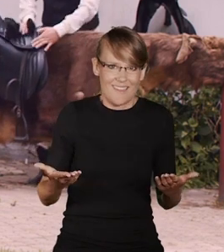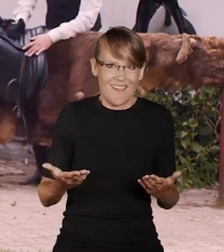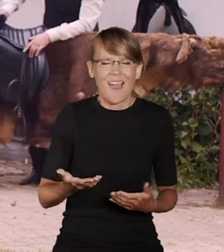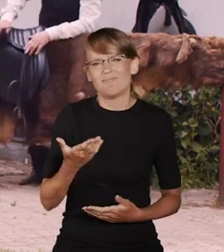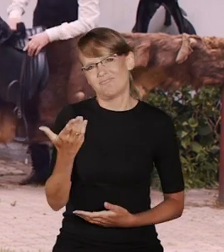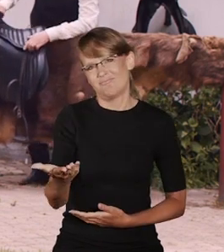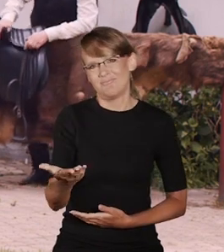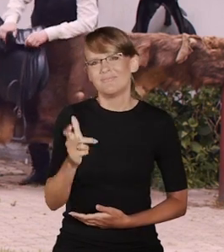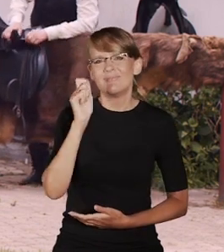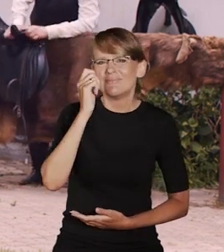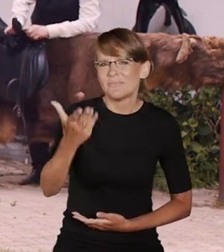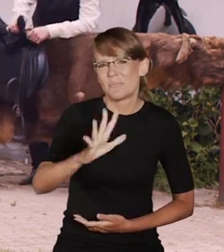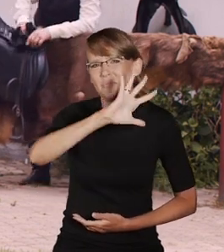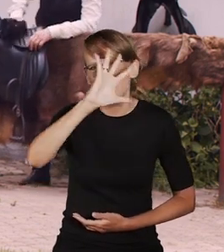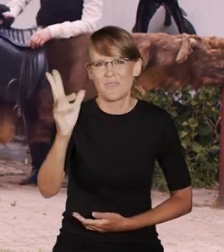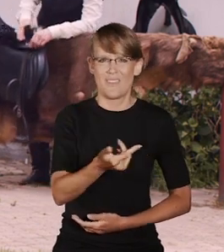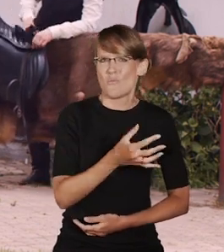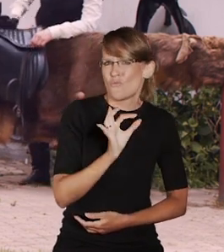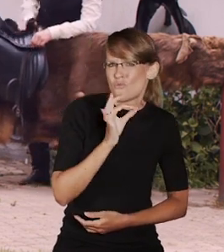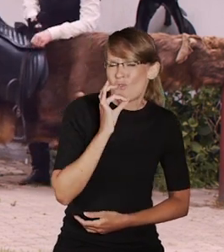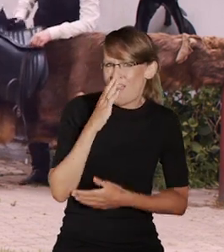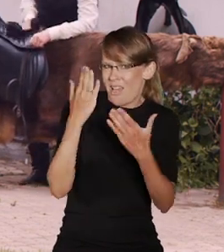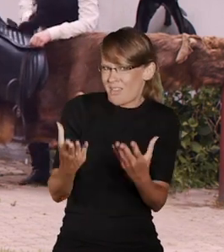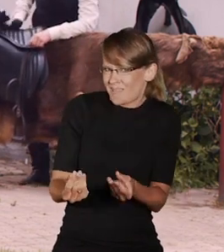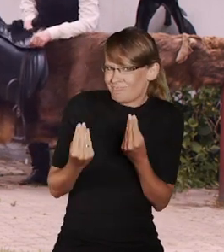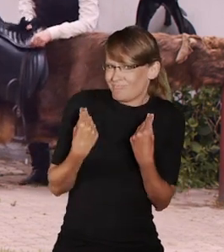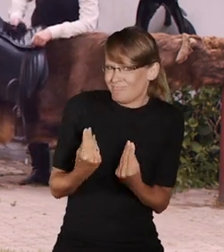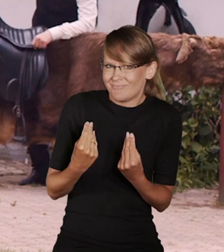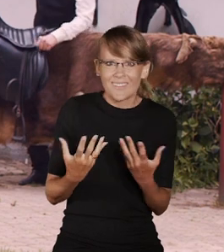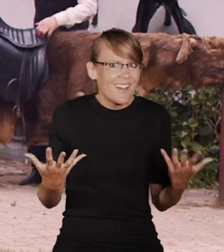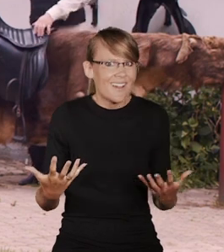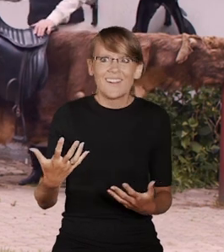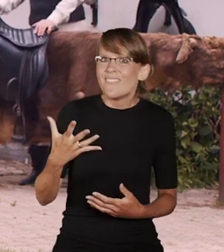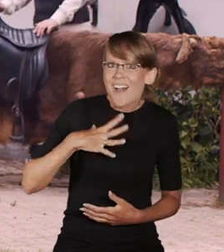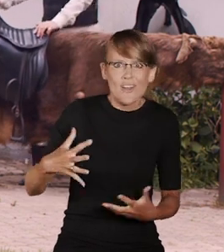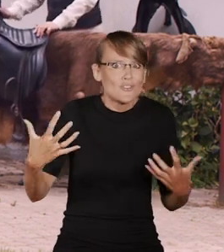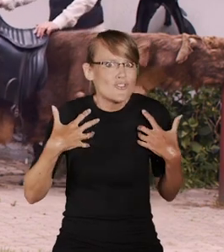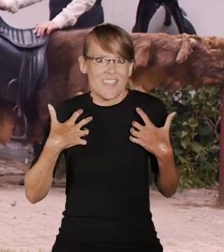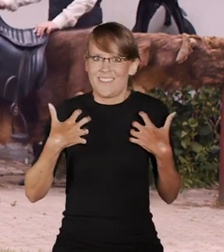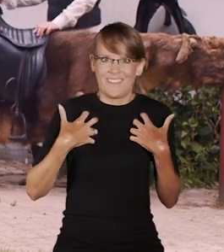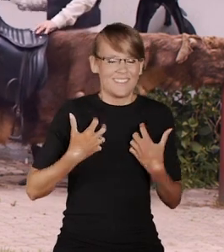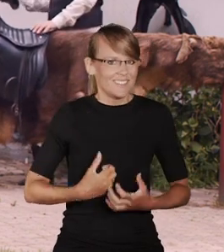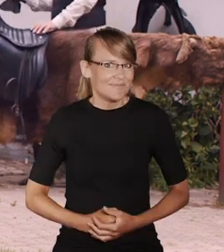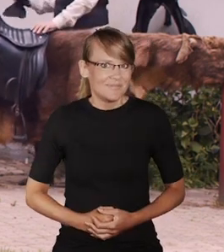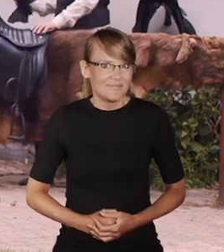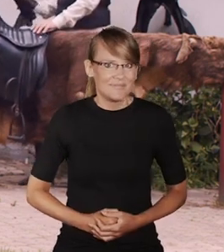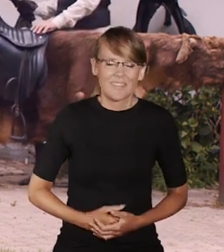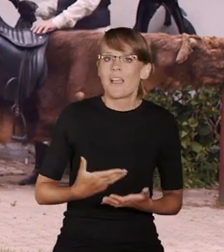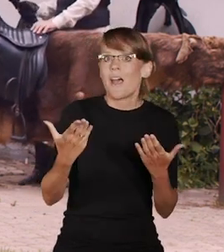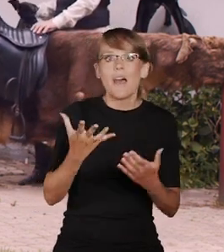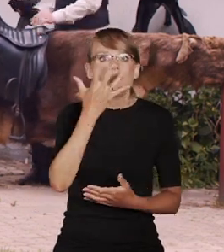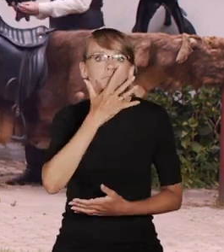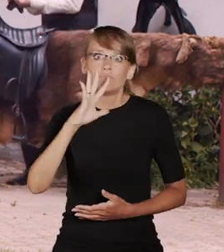A w obozie wojskowym co piątek bal. A orkiestra pułkowa bodaj dzień w dzień przygrywa. Panie